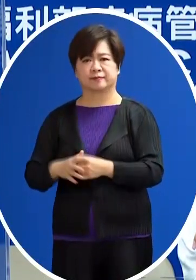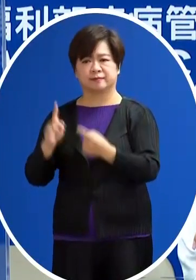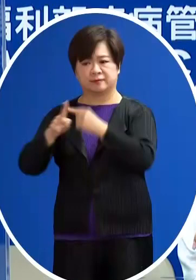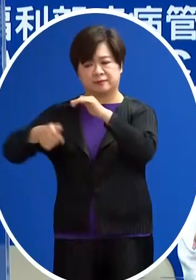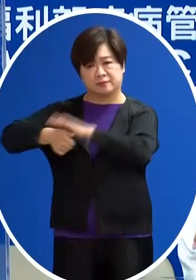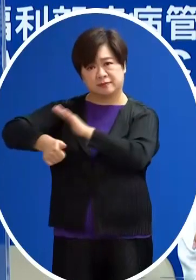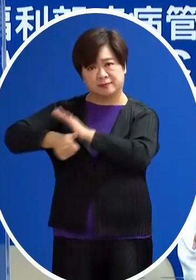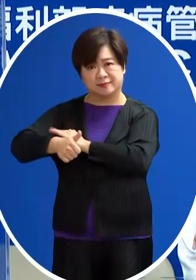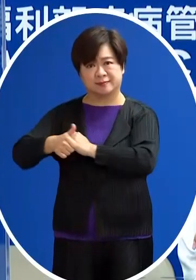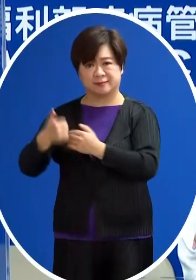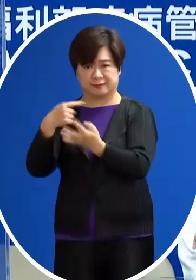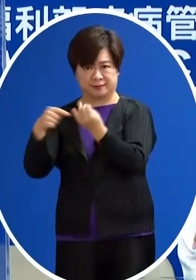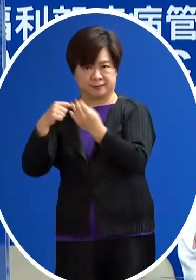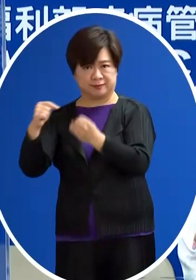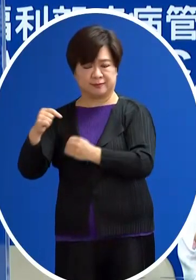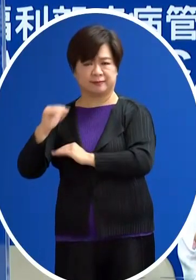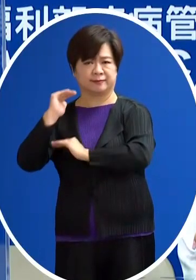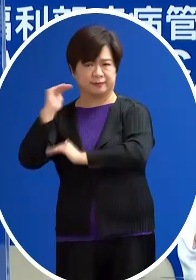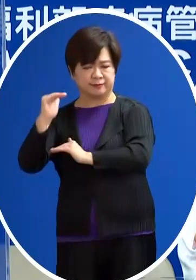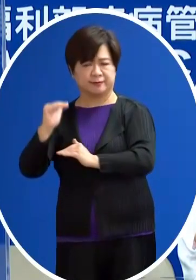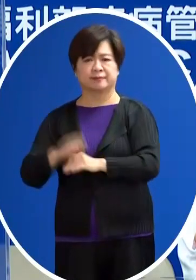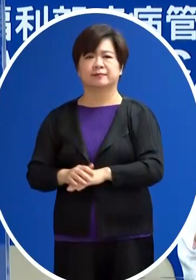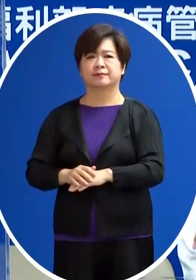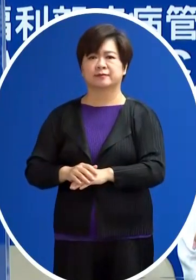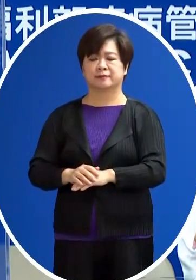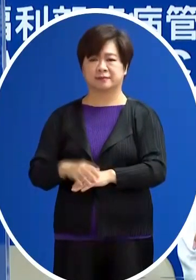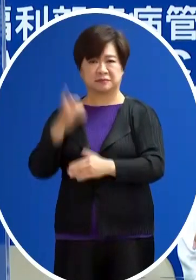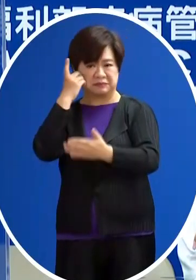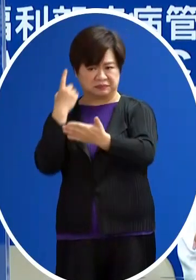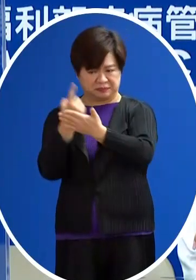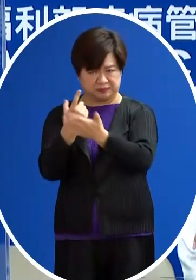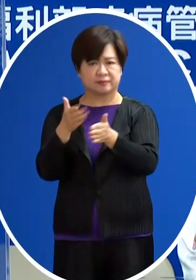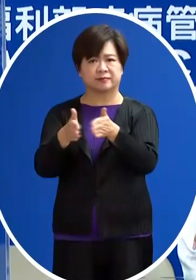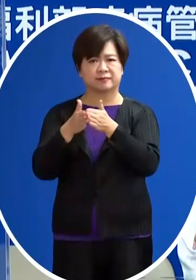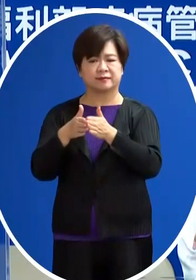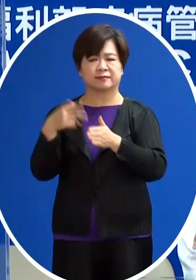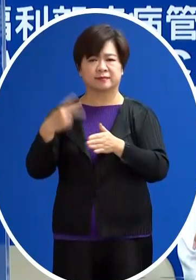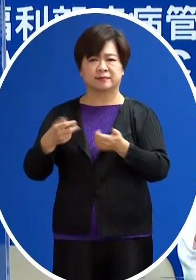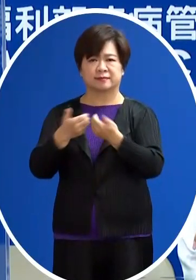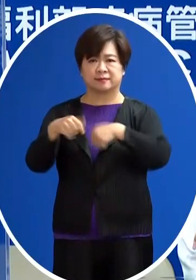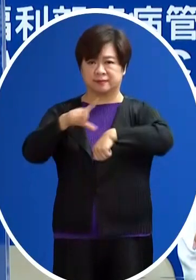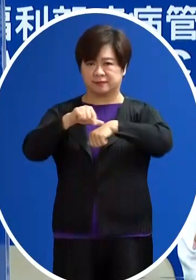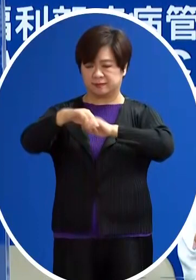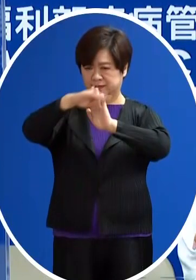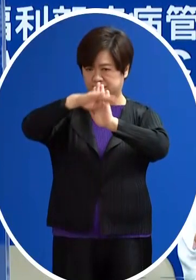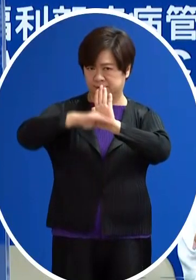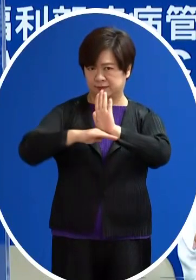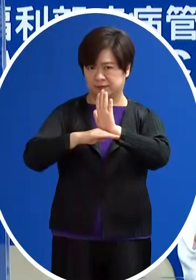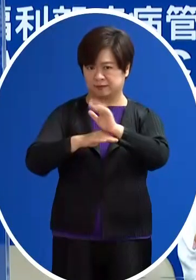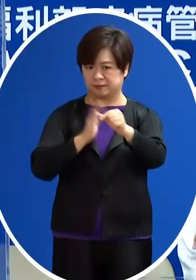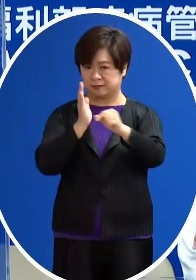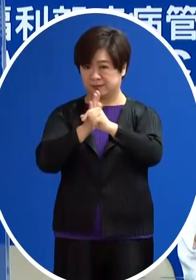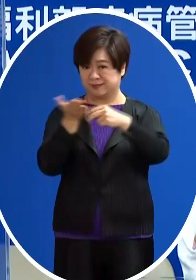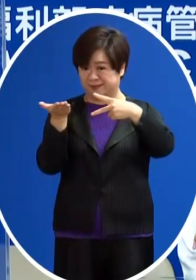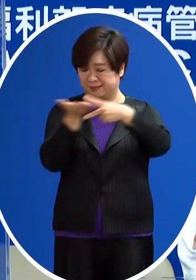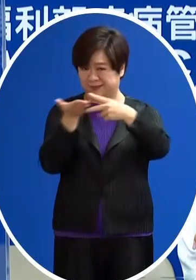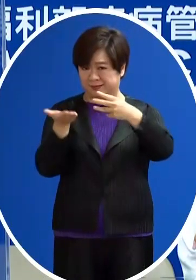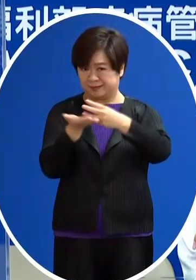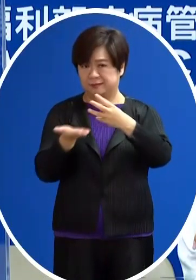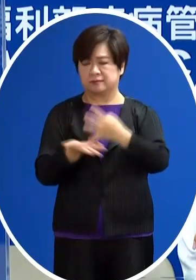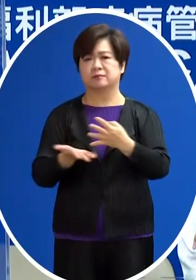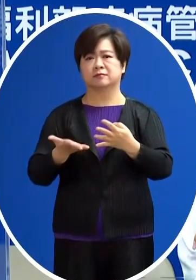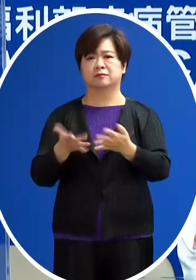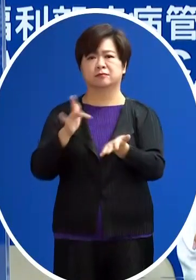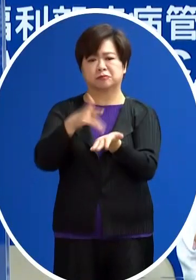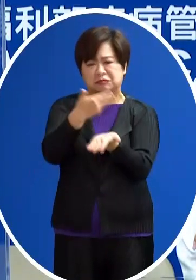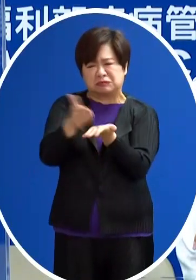名制，那也要做分时段的开放，然后定期在分时段的中间都要做完整的消毒。那我们